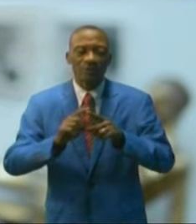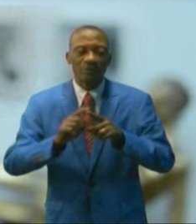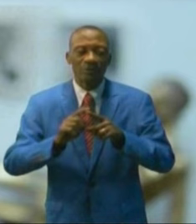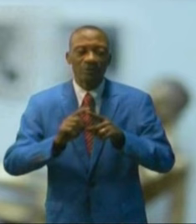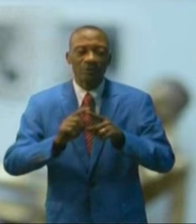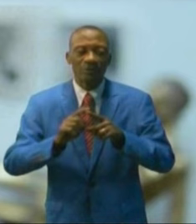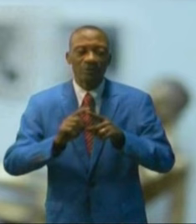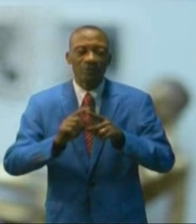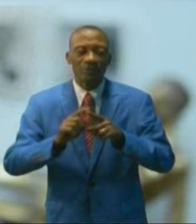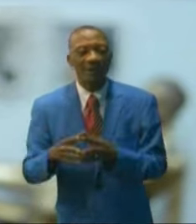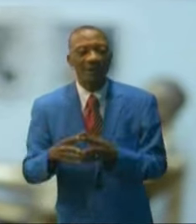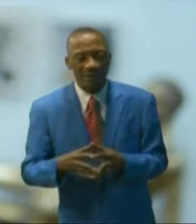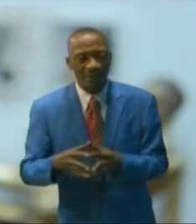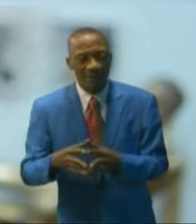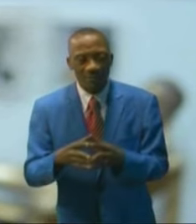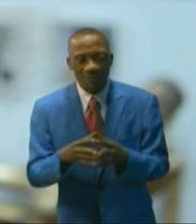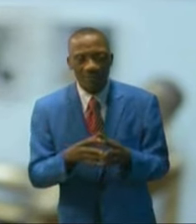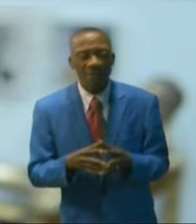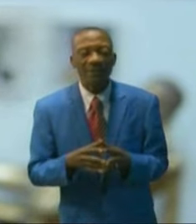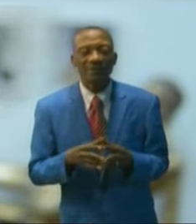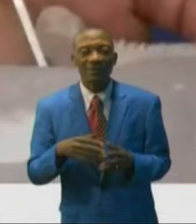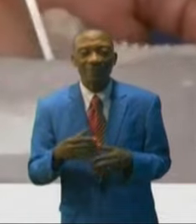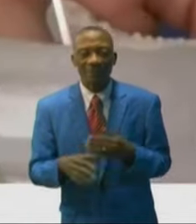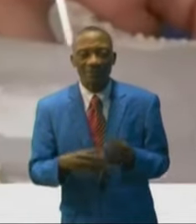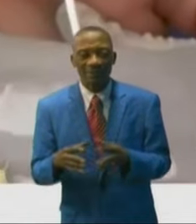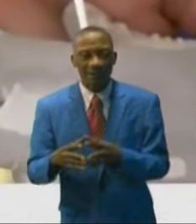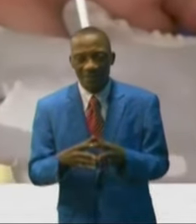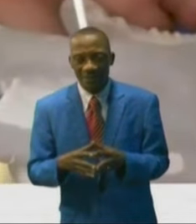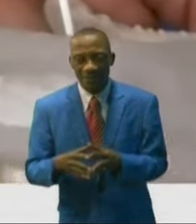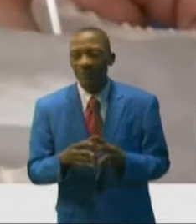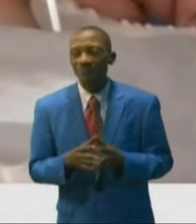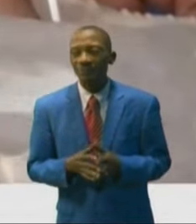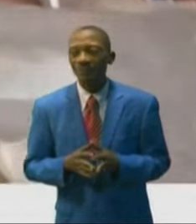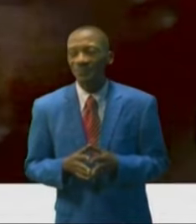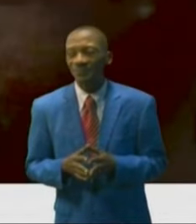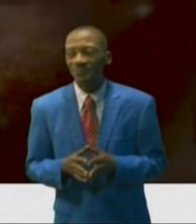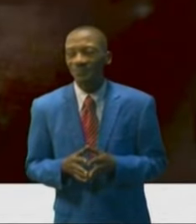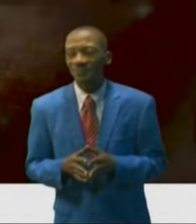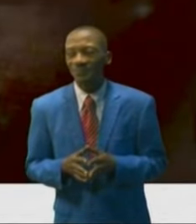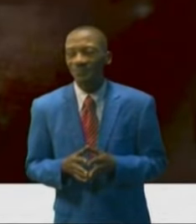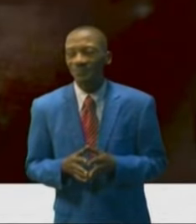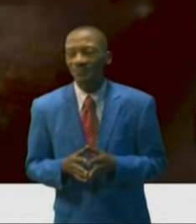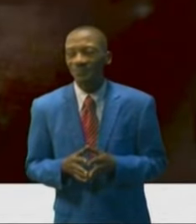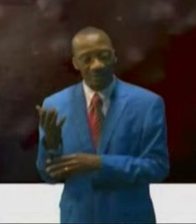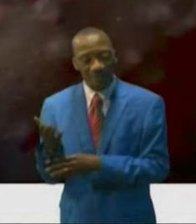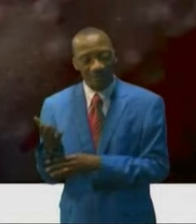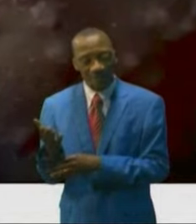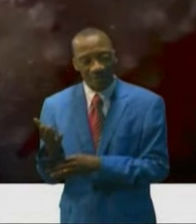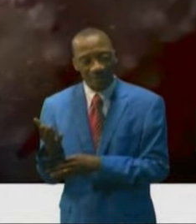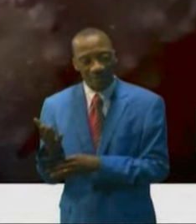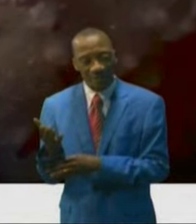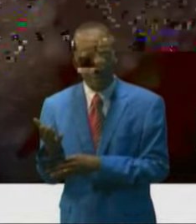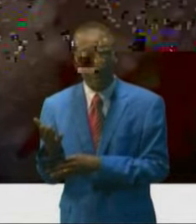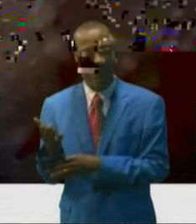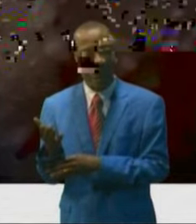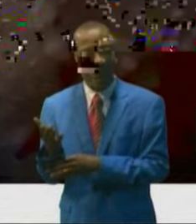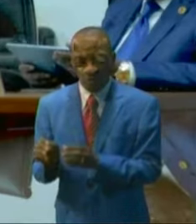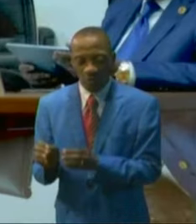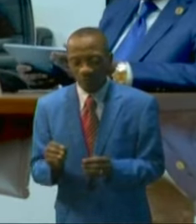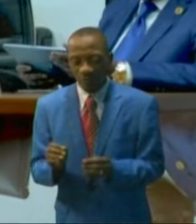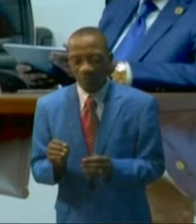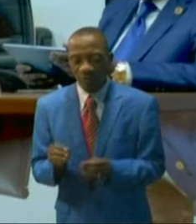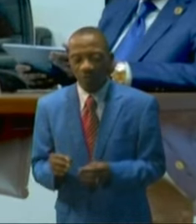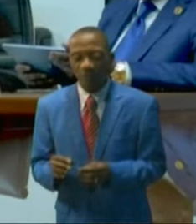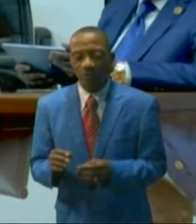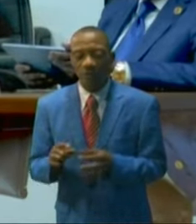cause de cette fragilité de la population. Dans cette lutte engagée pour battre la variole du singe, l'Agence